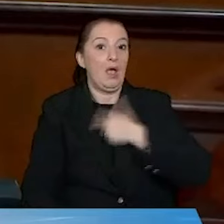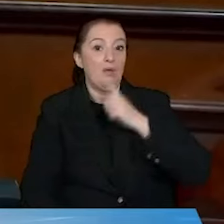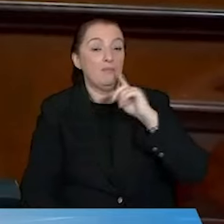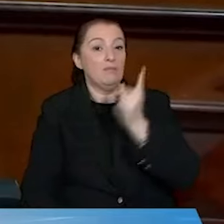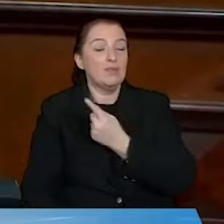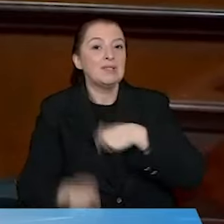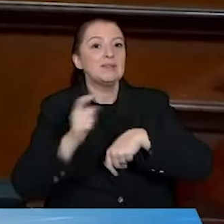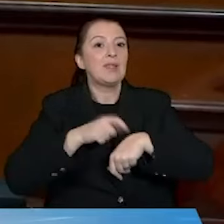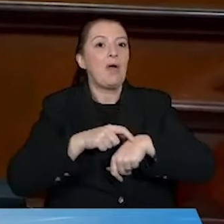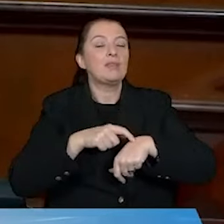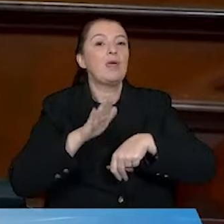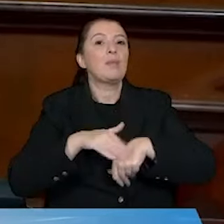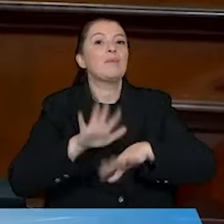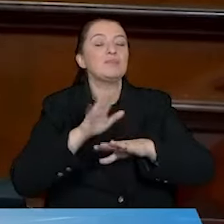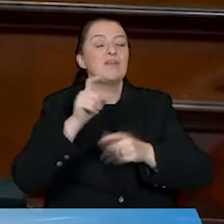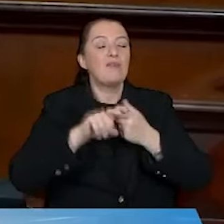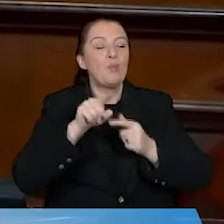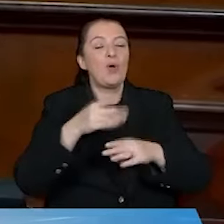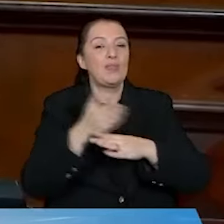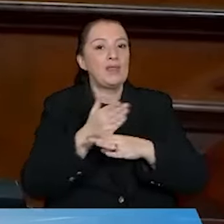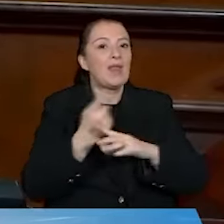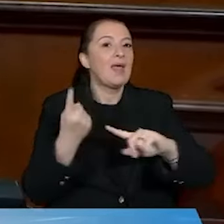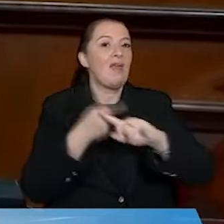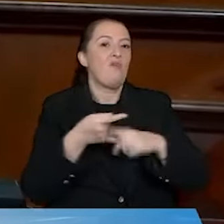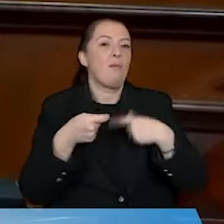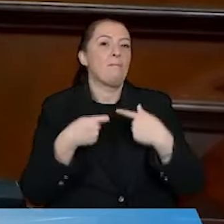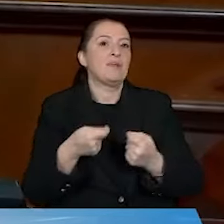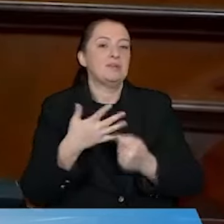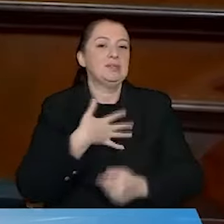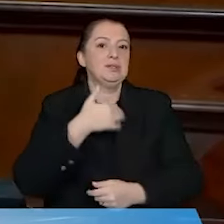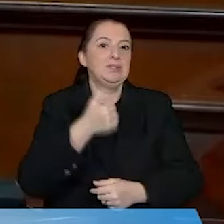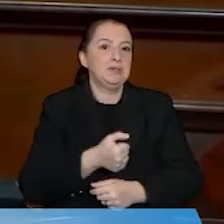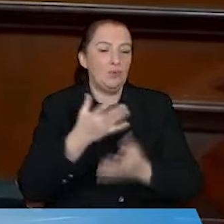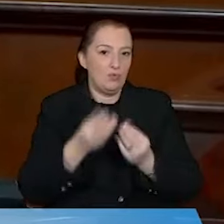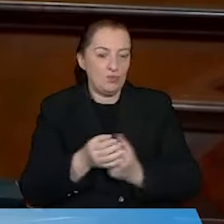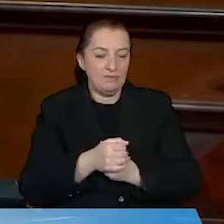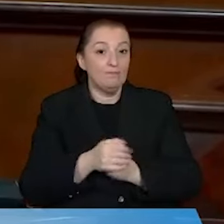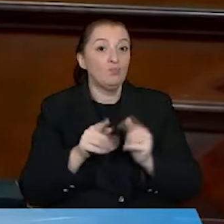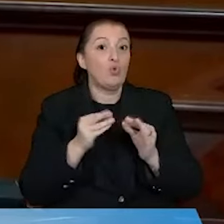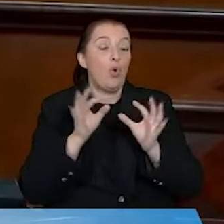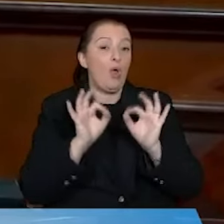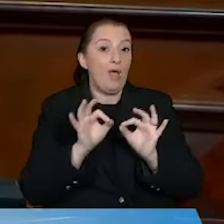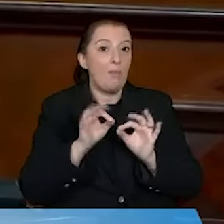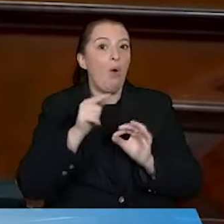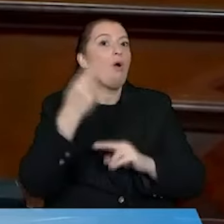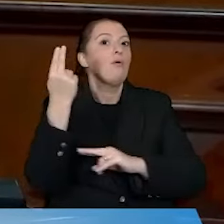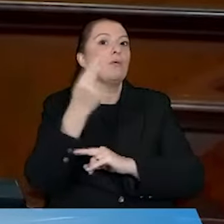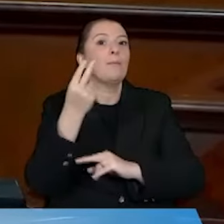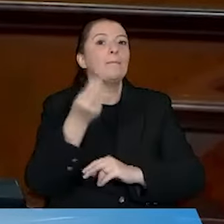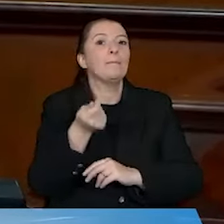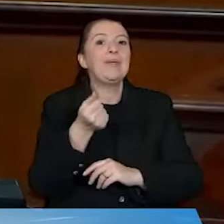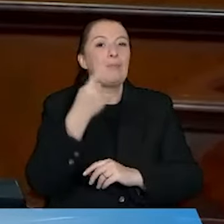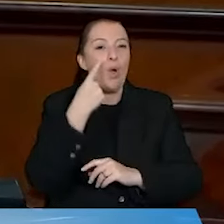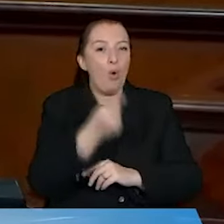zamanında yerine getirilmemesi ve bu nedenle ilave masraflara katlanılması. Bakın burası çok önemli. Şirketin vergi borcu, prim borcu,